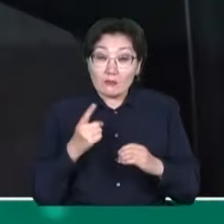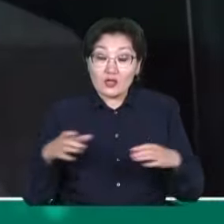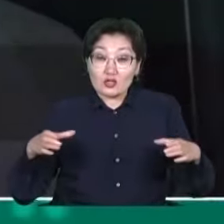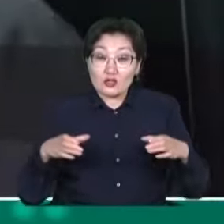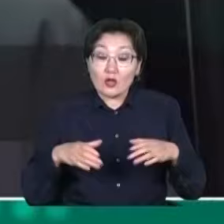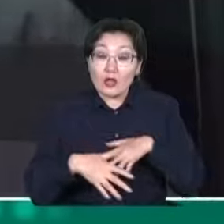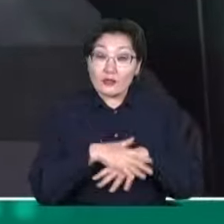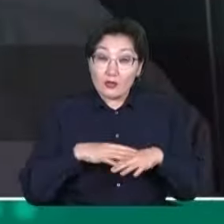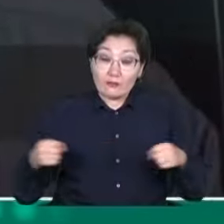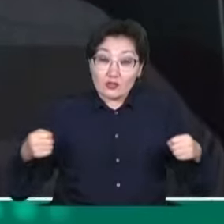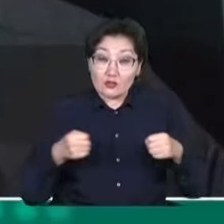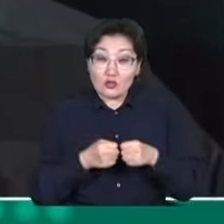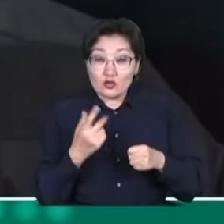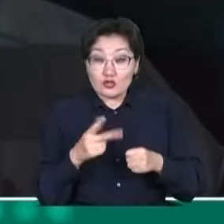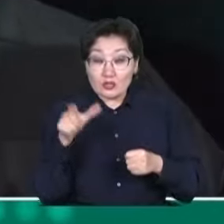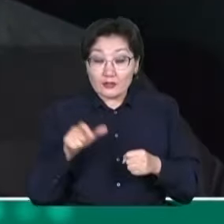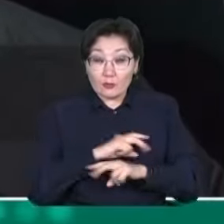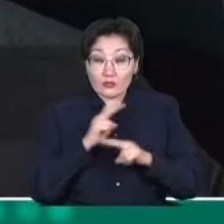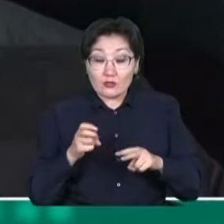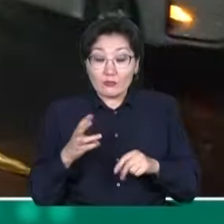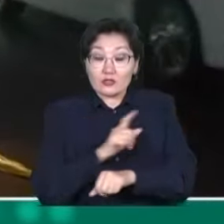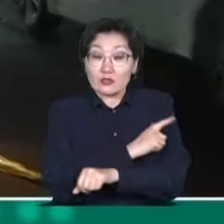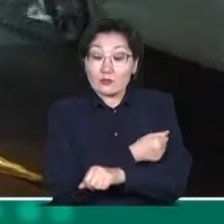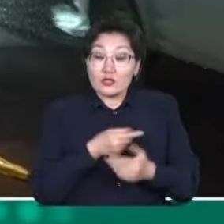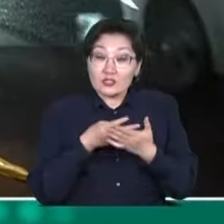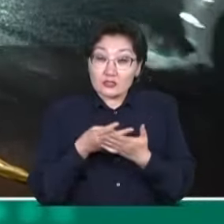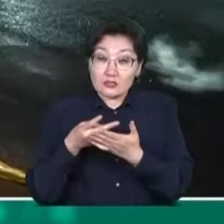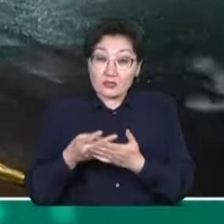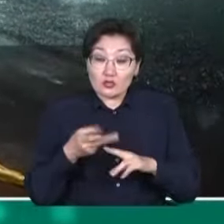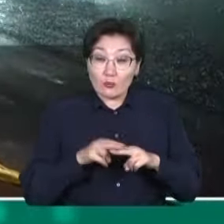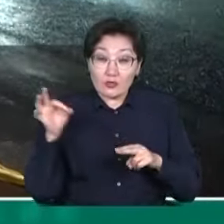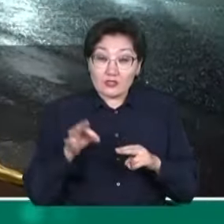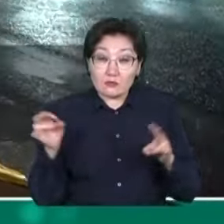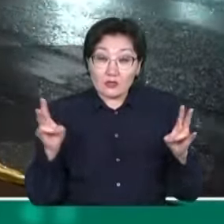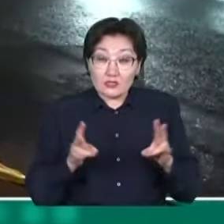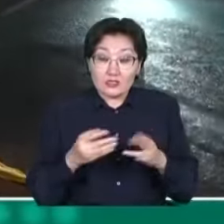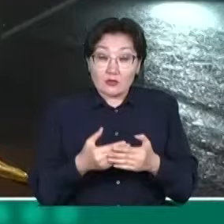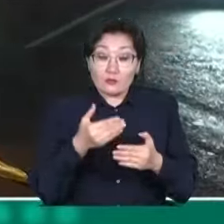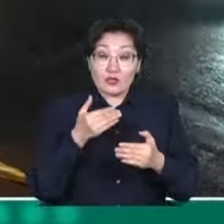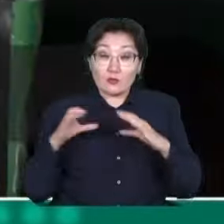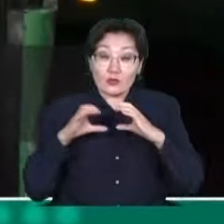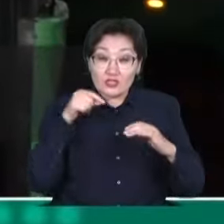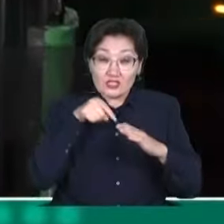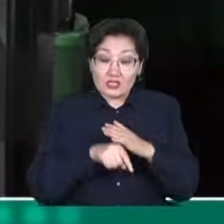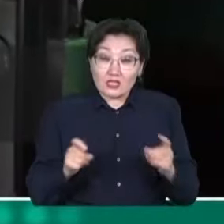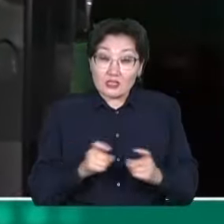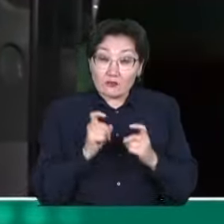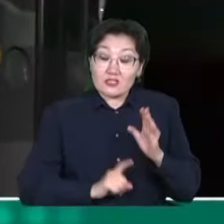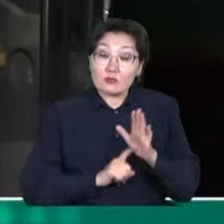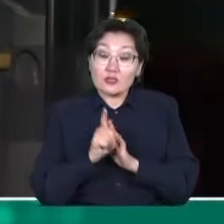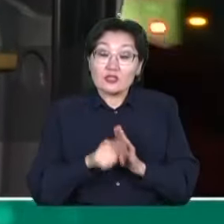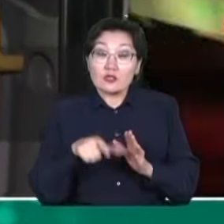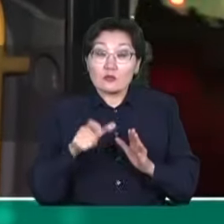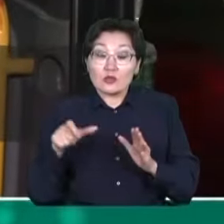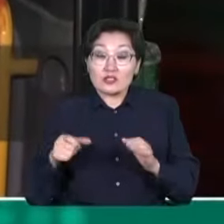адамды қағып, үш азамат көз жұмды. Біраз ауруханаға жатқызылған еді. Сол кезде апатқа дейін автобус ішінде жанжал болғаны,